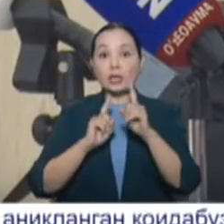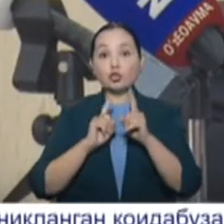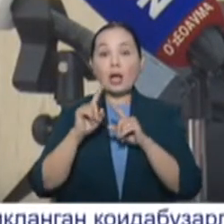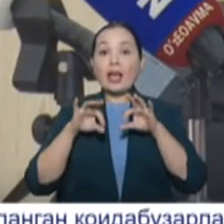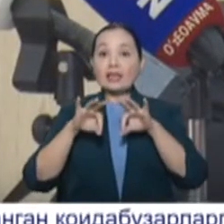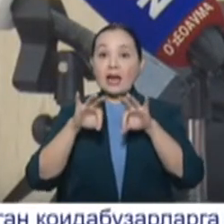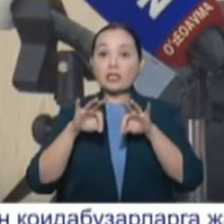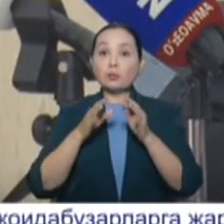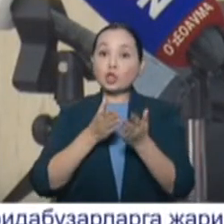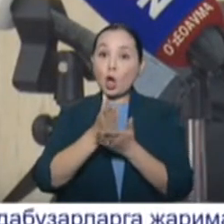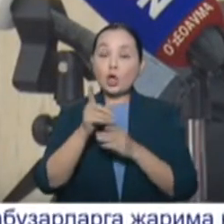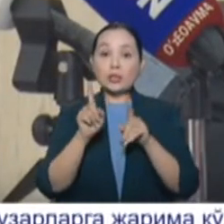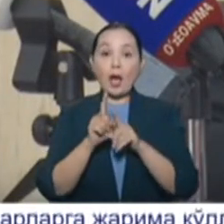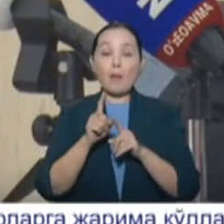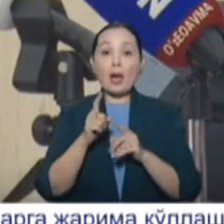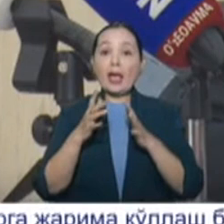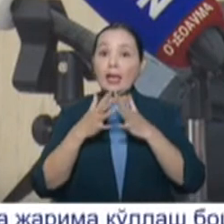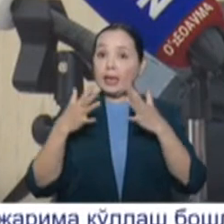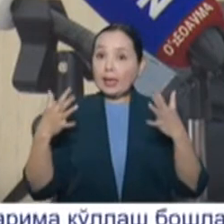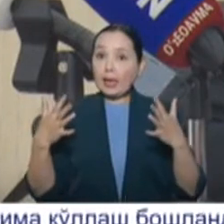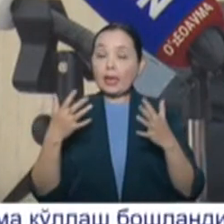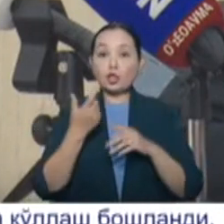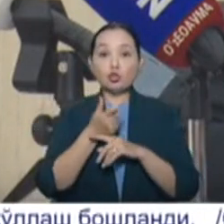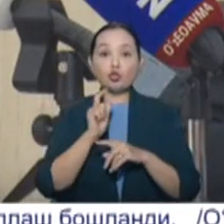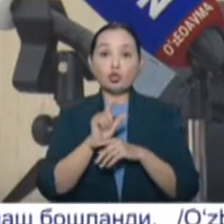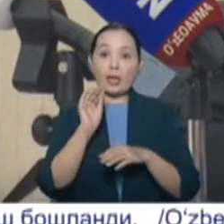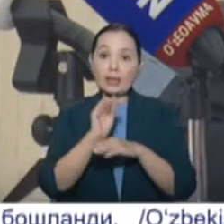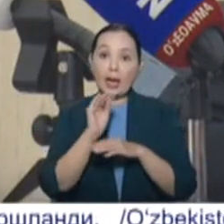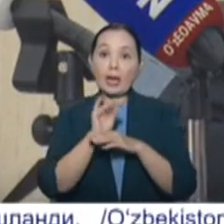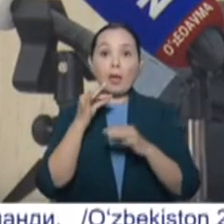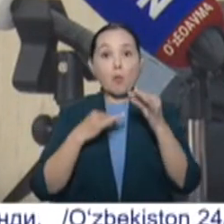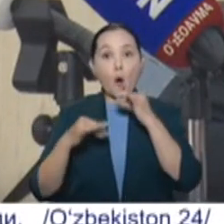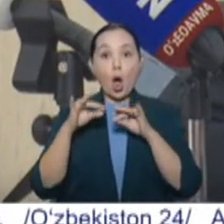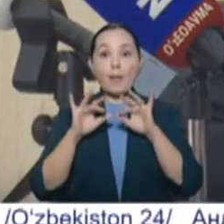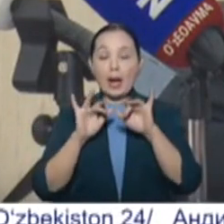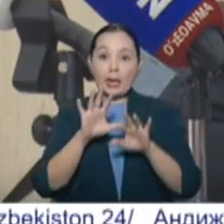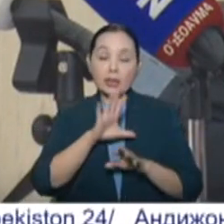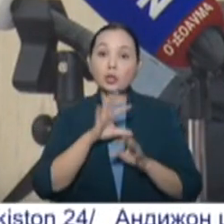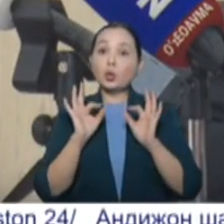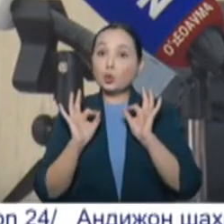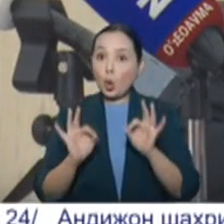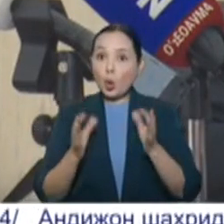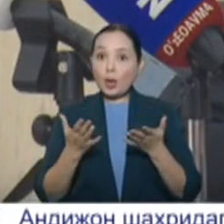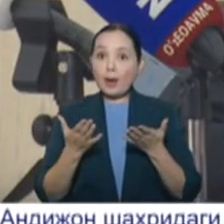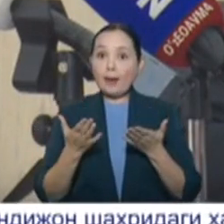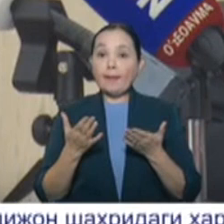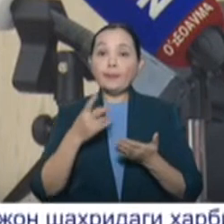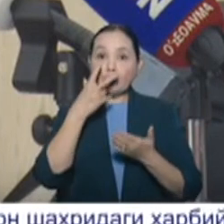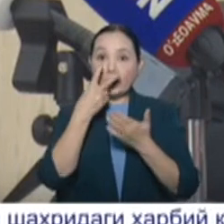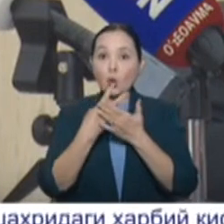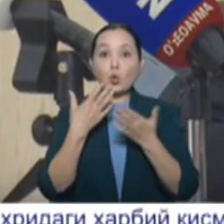ham nihoyatda keng va juda tanqidiy muhokama qilib borildi. To'g'ri, mana